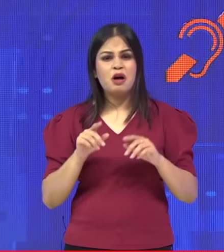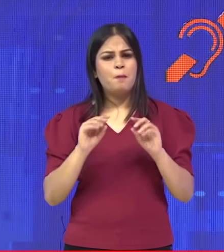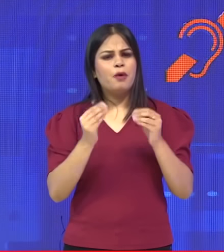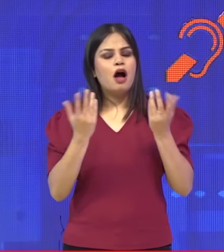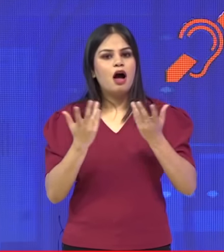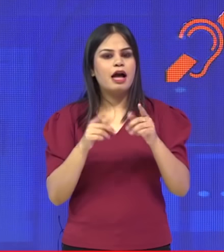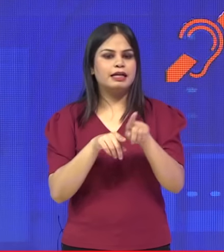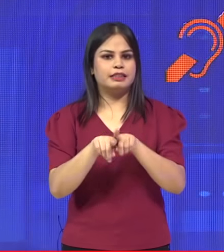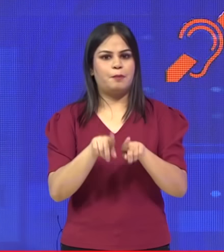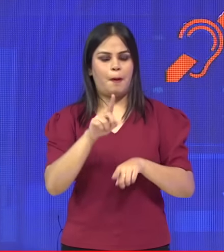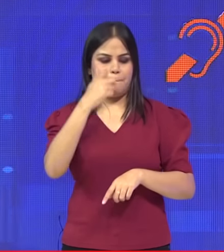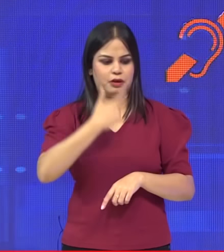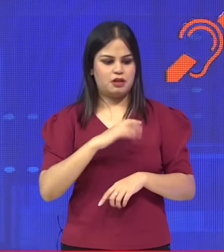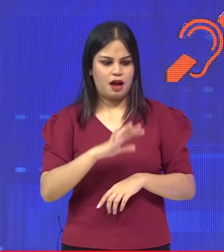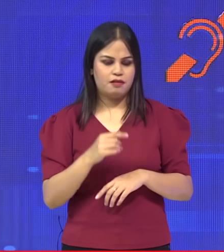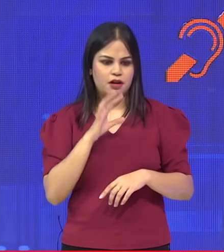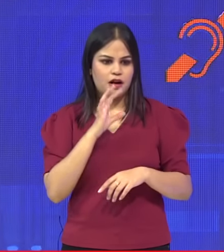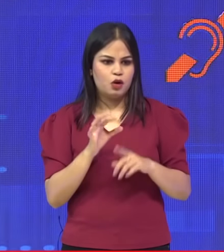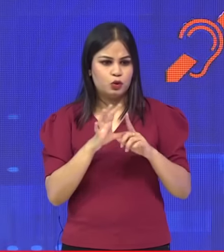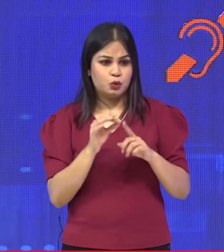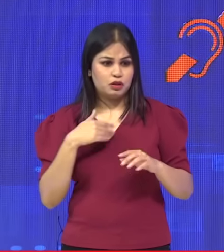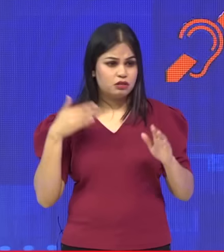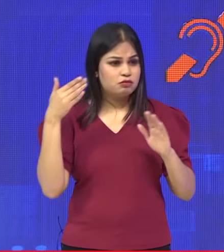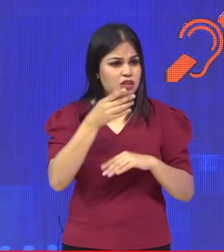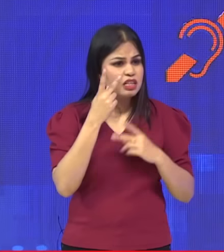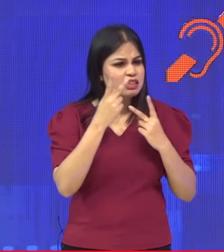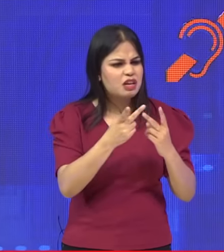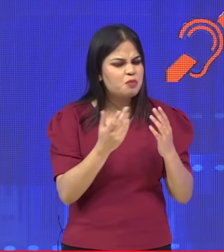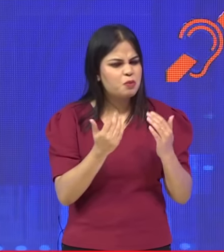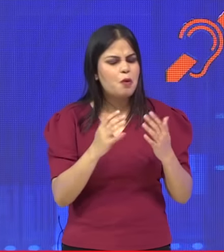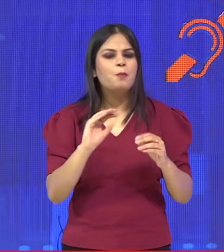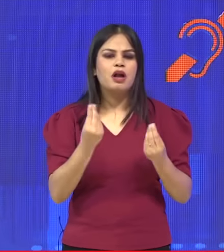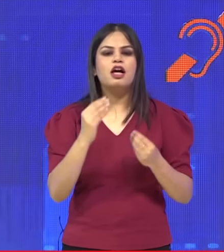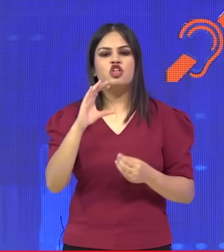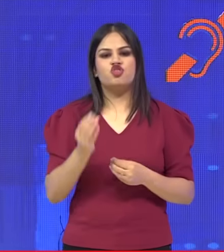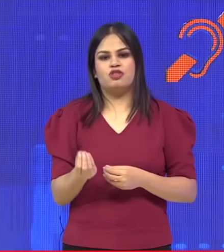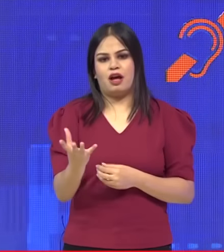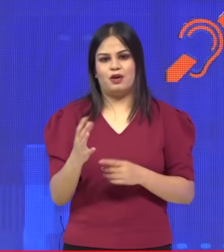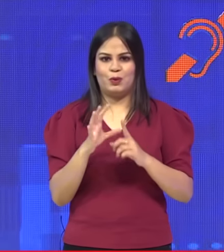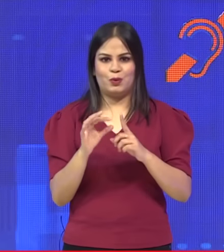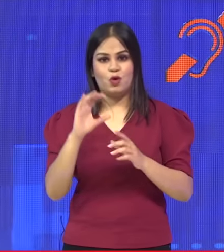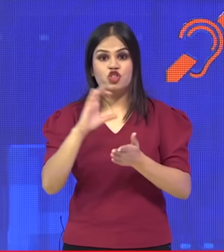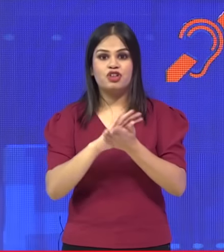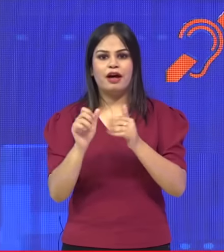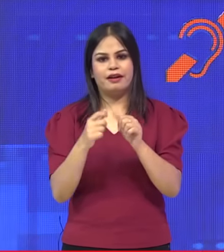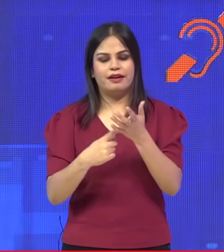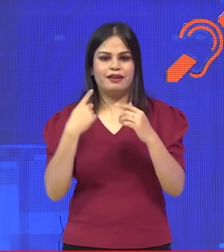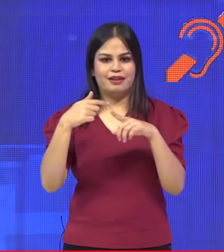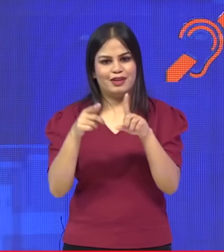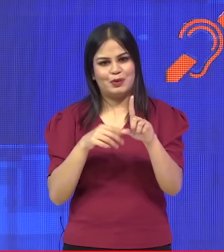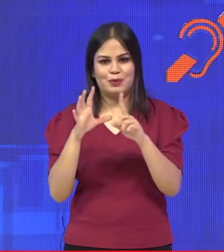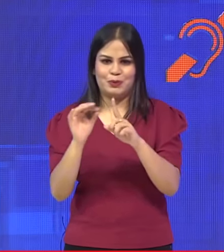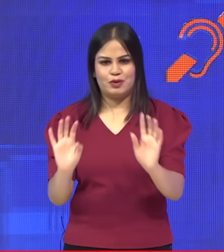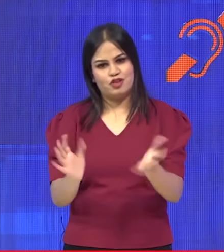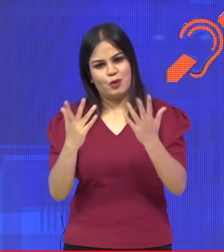कनॉट एन फूड तू कम इन सी दिस आर लेट डू एन चैरिटी शो पर दम तो हम लोग चले गए शो के